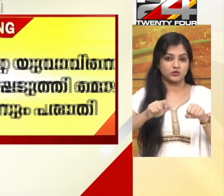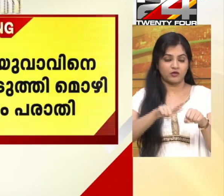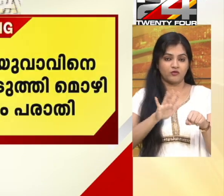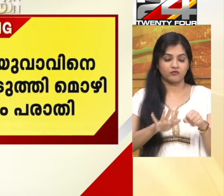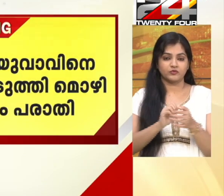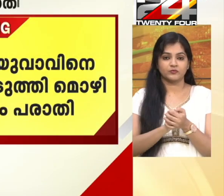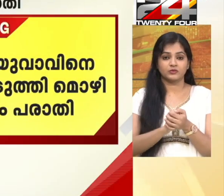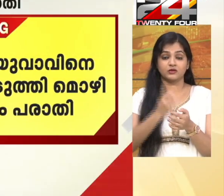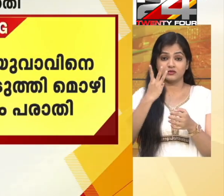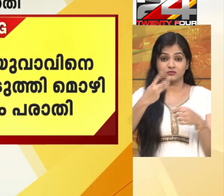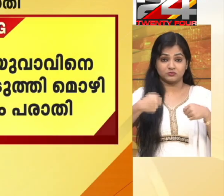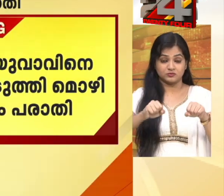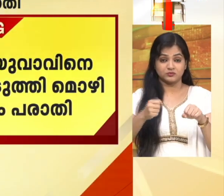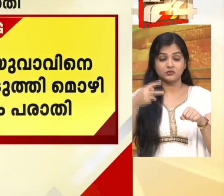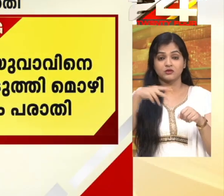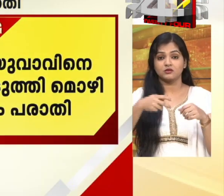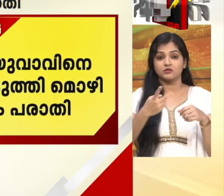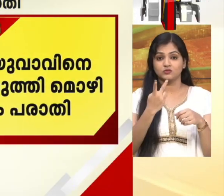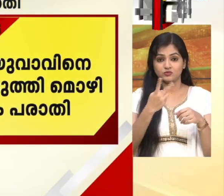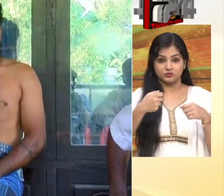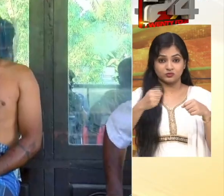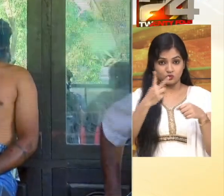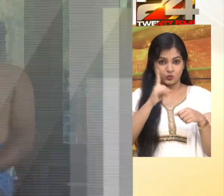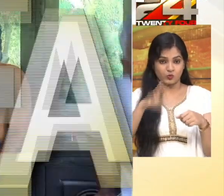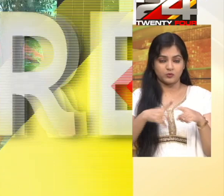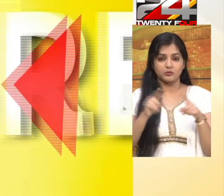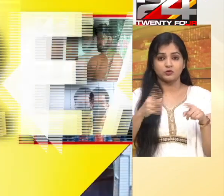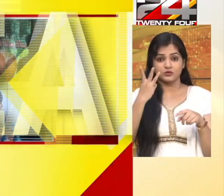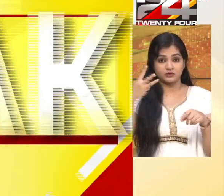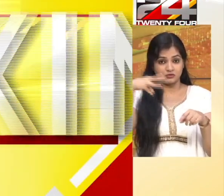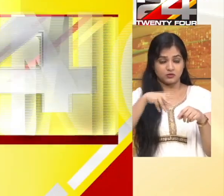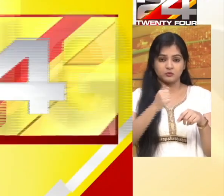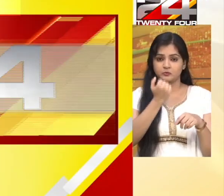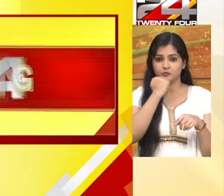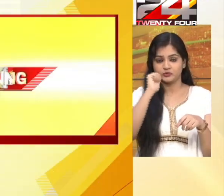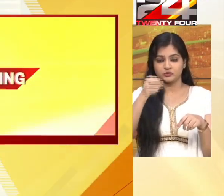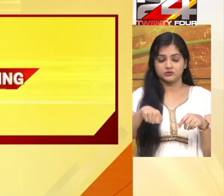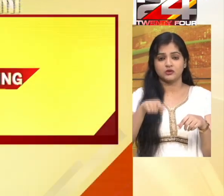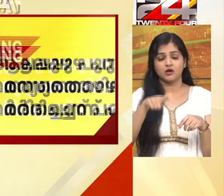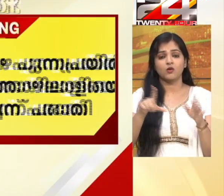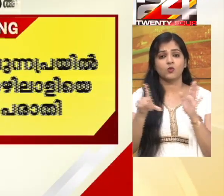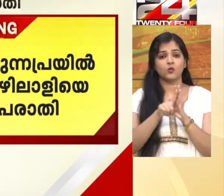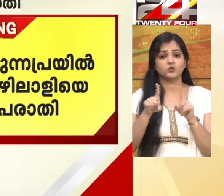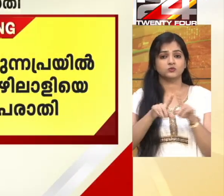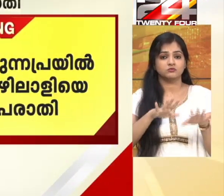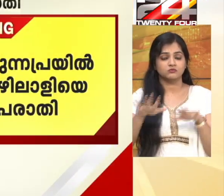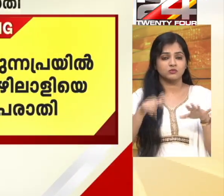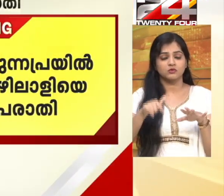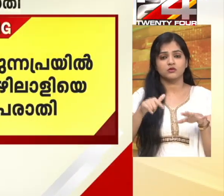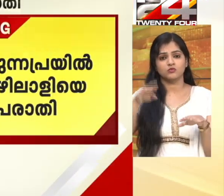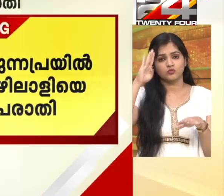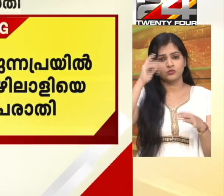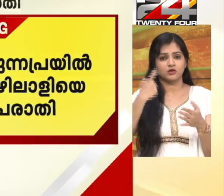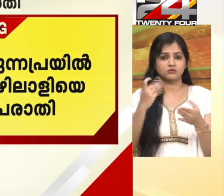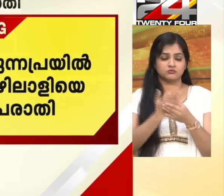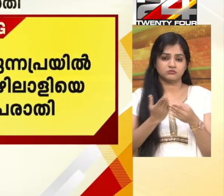പക്ഷേ ട്രിപ്പിൾ വാഹനത്തിൽ ഇരുചക്ര വാഹനത്തിൽ മൂന്ന് പേരെ കയറ്റിപ്പോകുന്നത് നിയമവിരുദ്ധമാണ് പക്ഷേ അങ്ങനെയെങ്കിൽ അതിൽ നിയമപരമായ നടപടികൾ പോലീസിന്